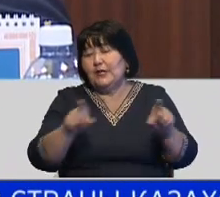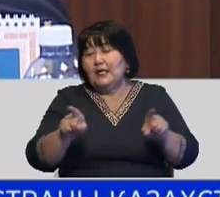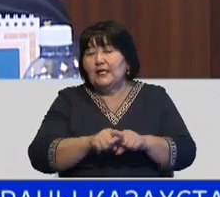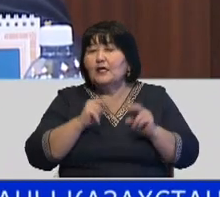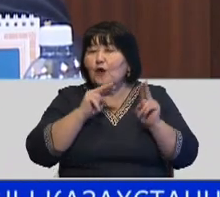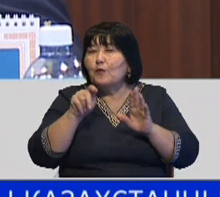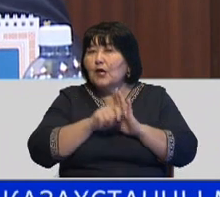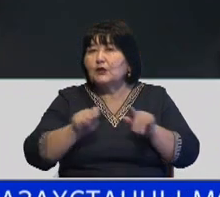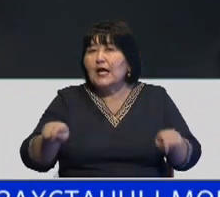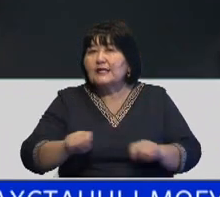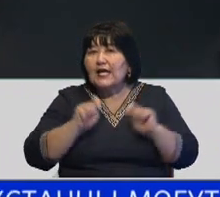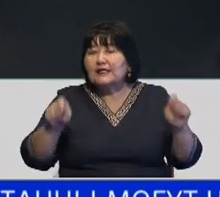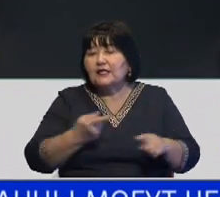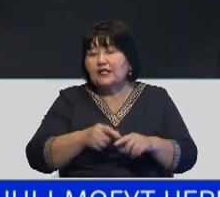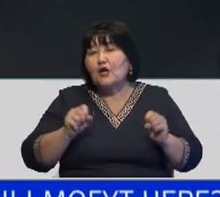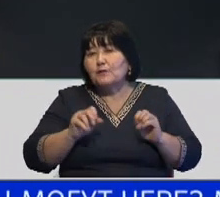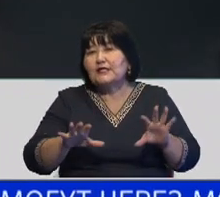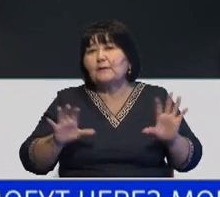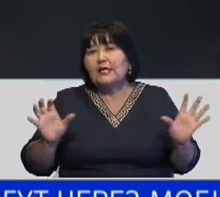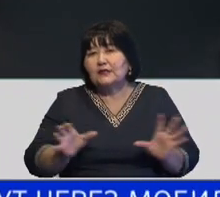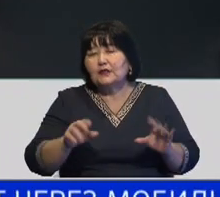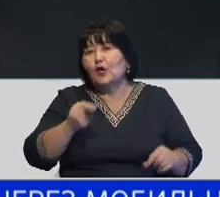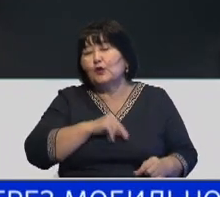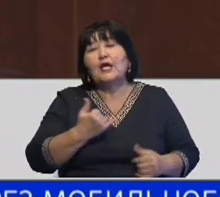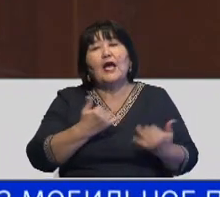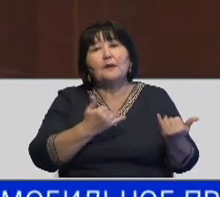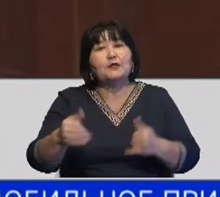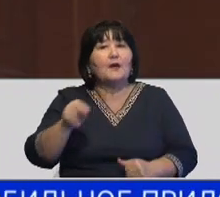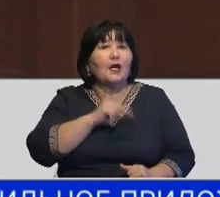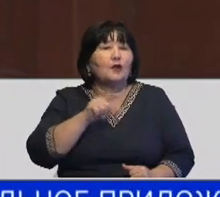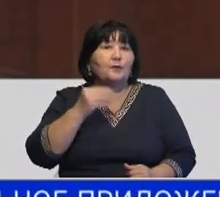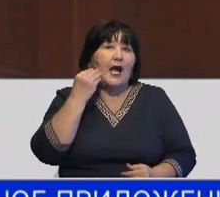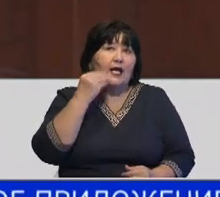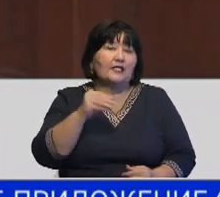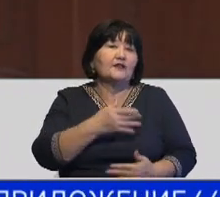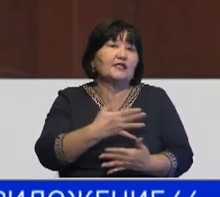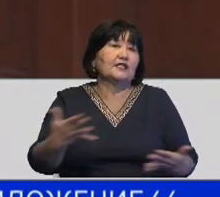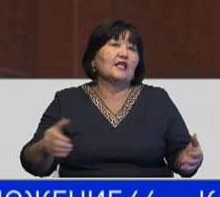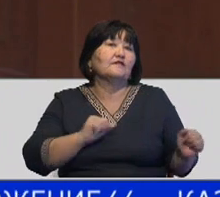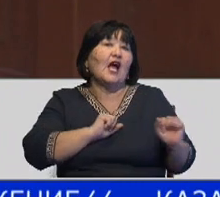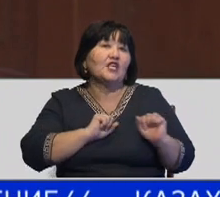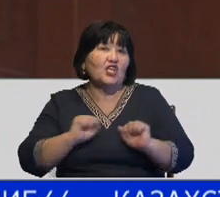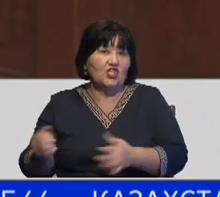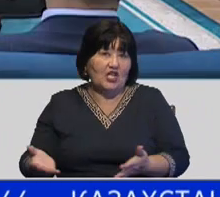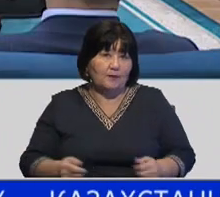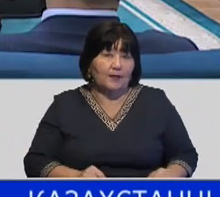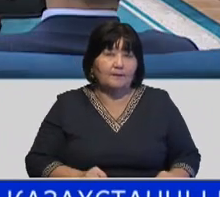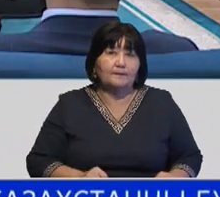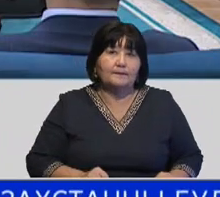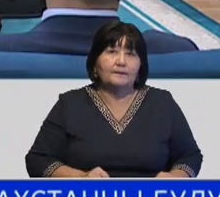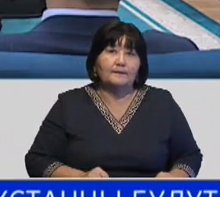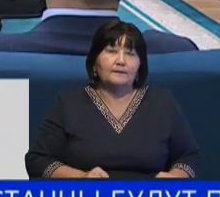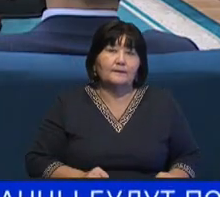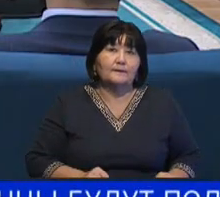проконтролировать создание на них безопасных условий труда и обеспечение работников качественными средствами защиты Лима иева